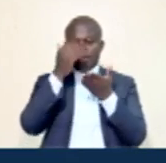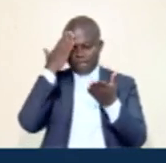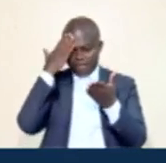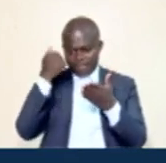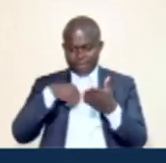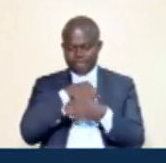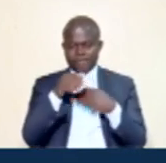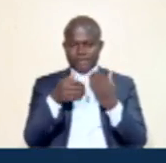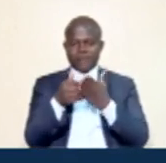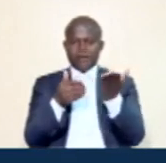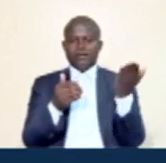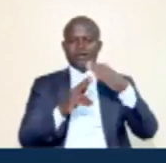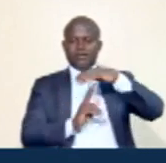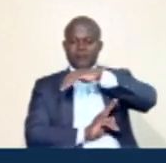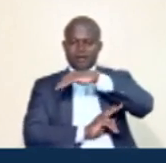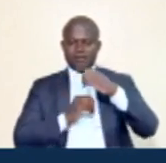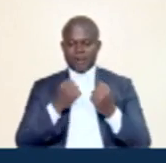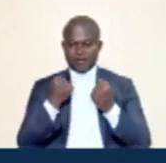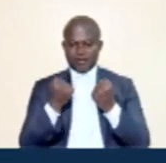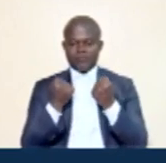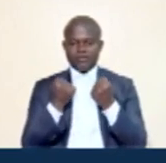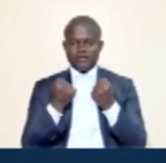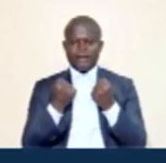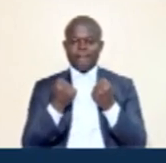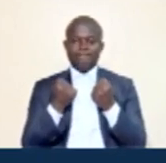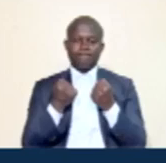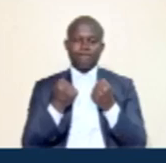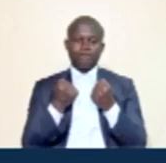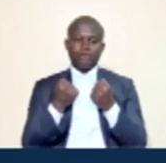ngo ayo mateme abe ari amateme akomeye